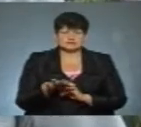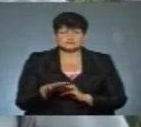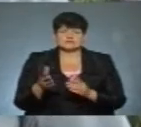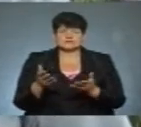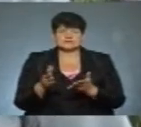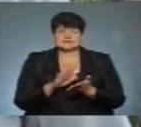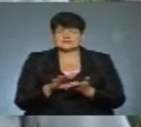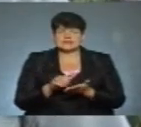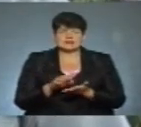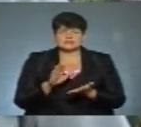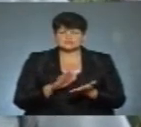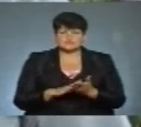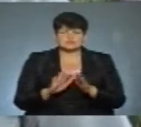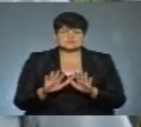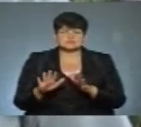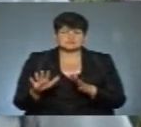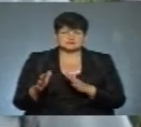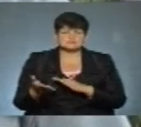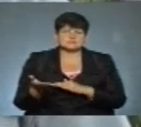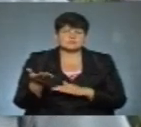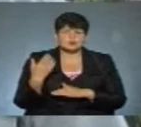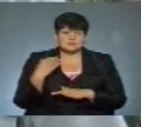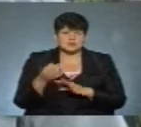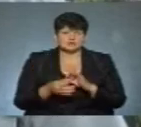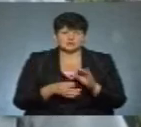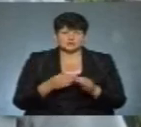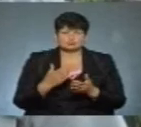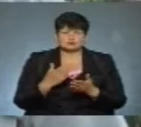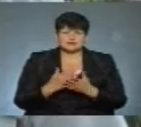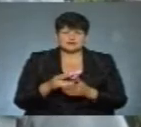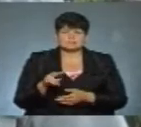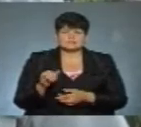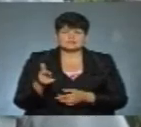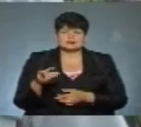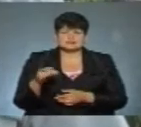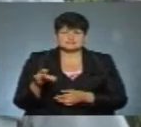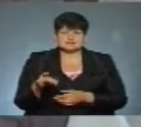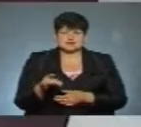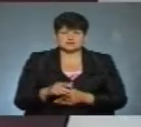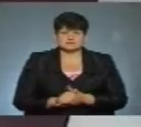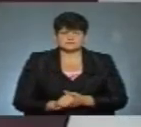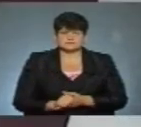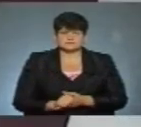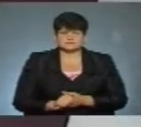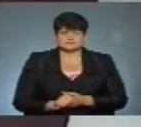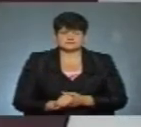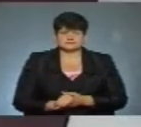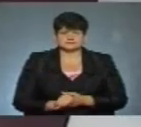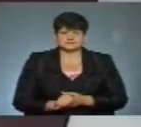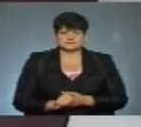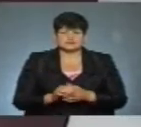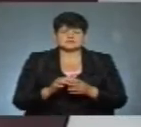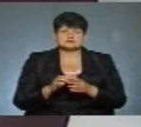не реєструвалися випадки за попередню добу, є Підгаєцький район.